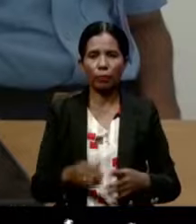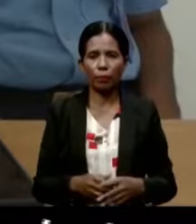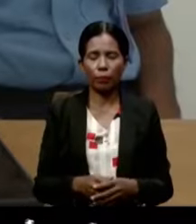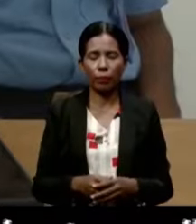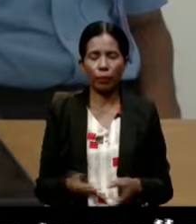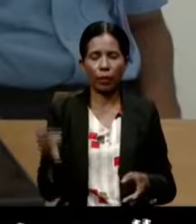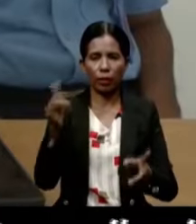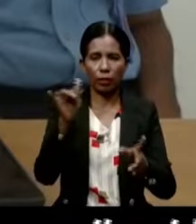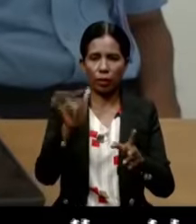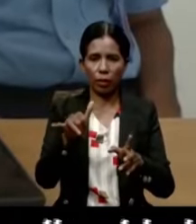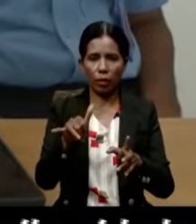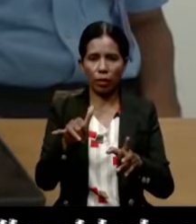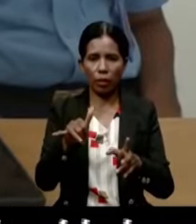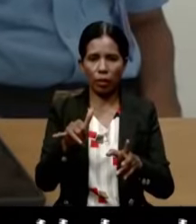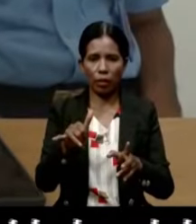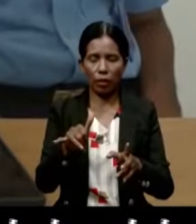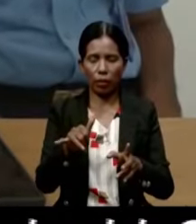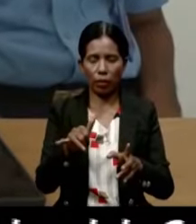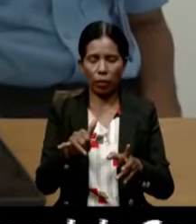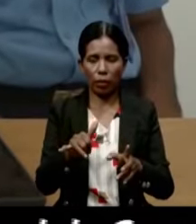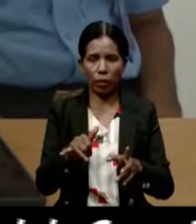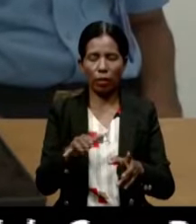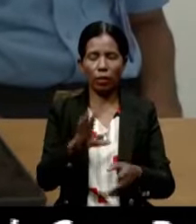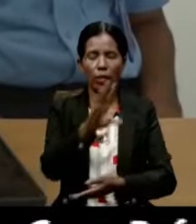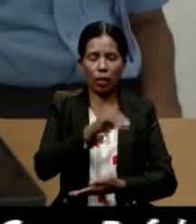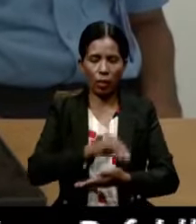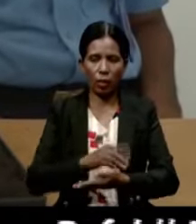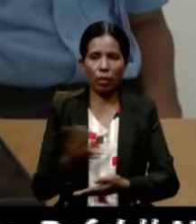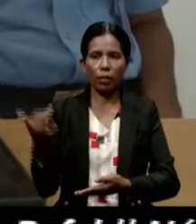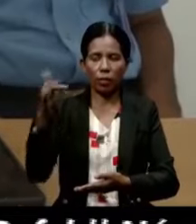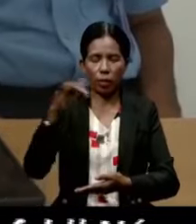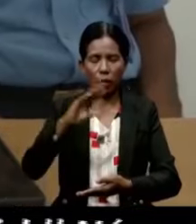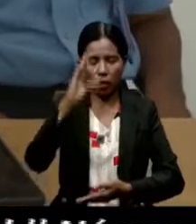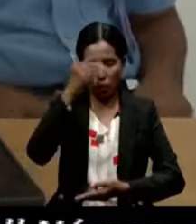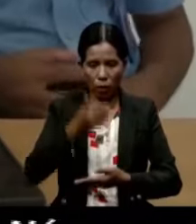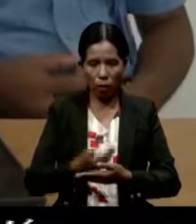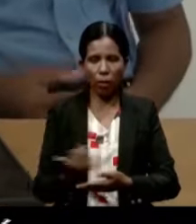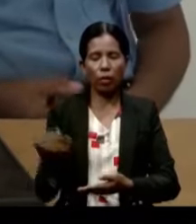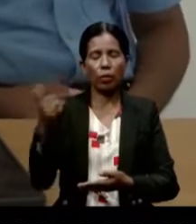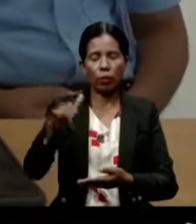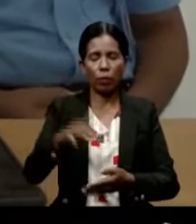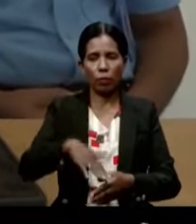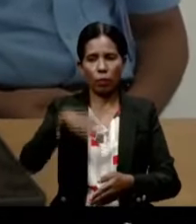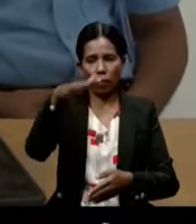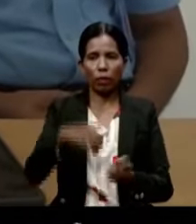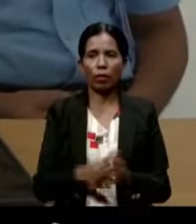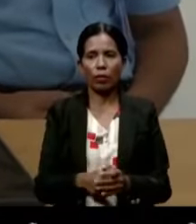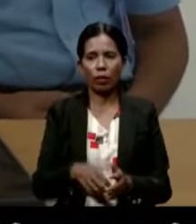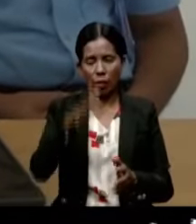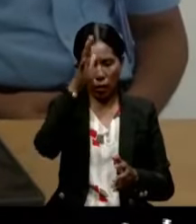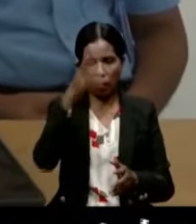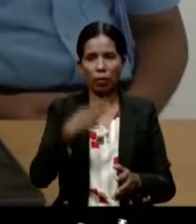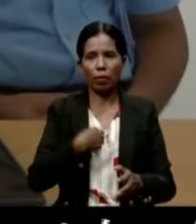lesado sira maka hakiak sirne sobrinune tobot sama sirne sobrinune aman rasik